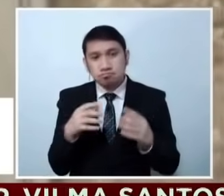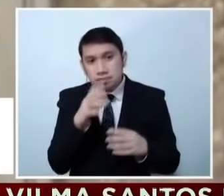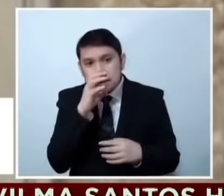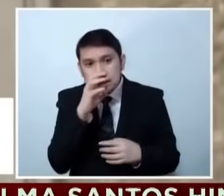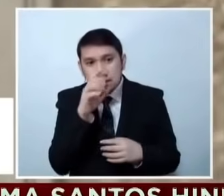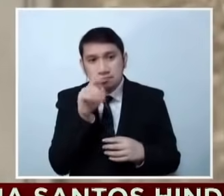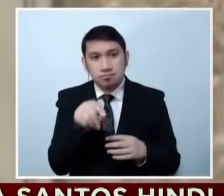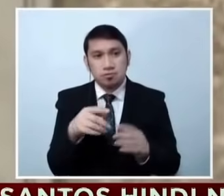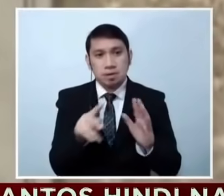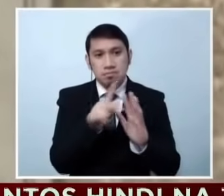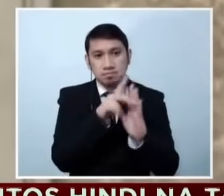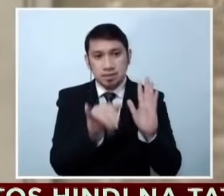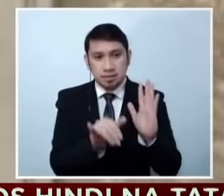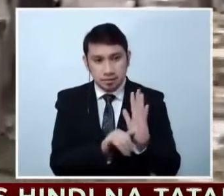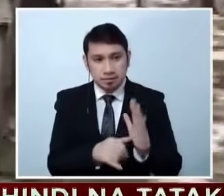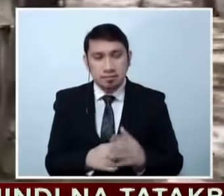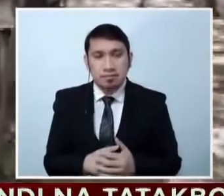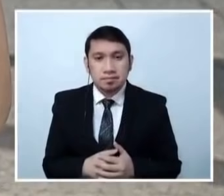protocols.